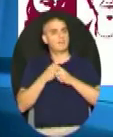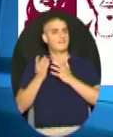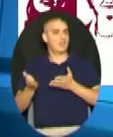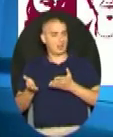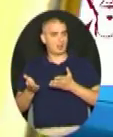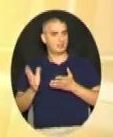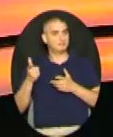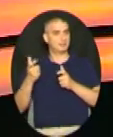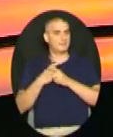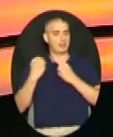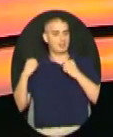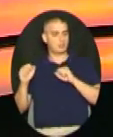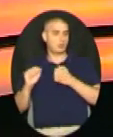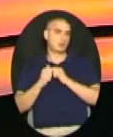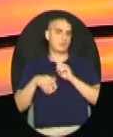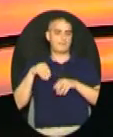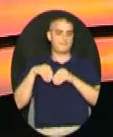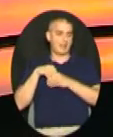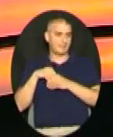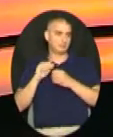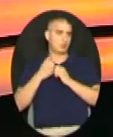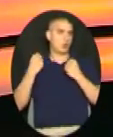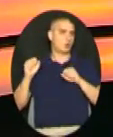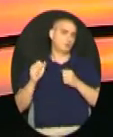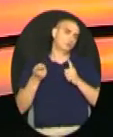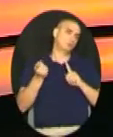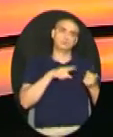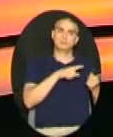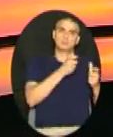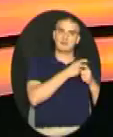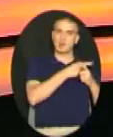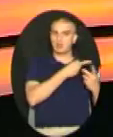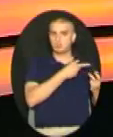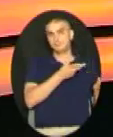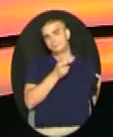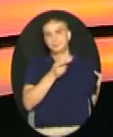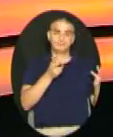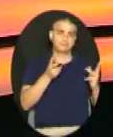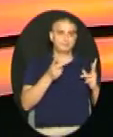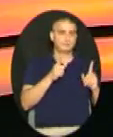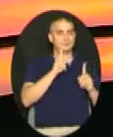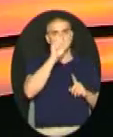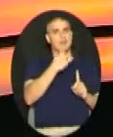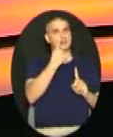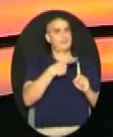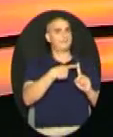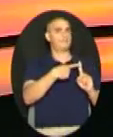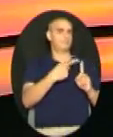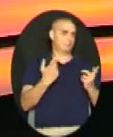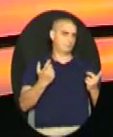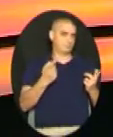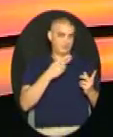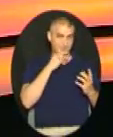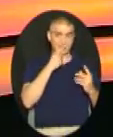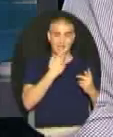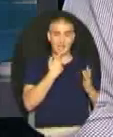כלומר, האם זו מפלגה דמוקרטית עם פריימריזים חופשיים, אל מול מפלגות, נקרא להם, של וואן מן שואו כאלה,